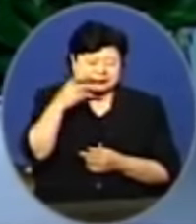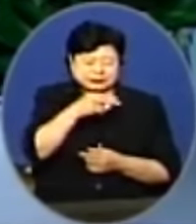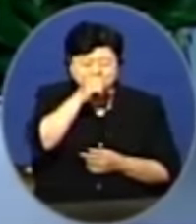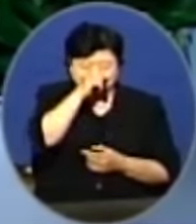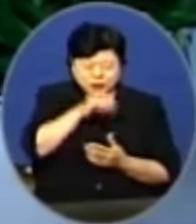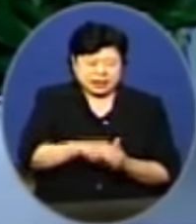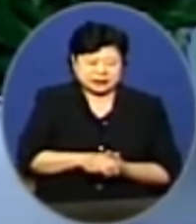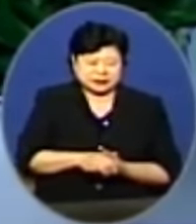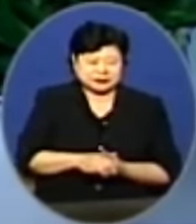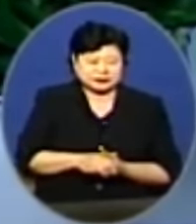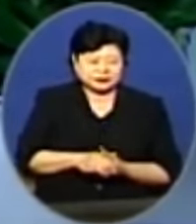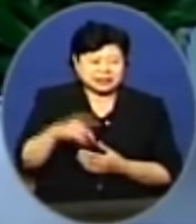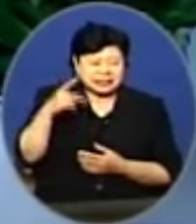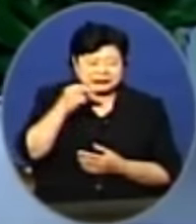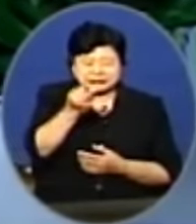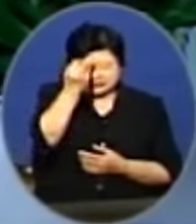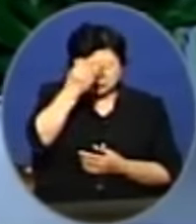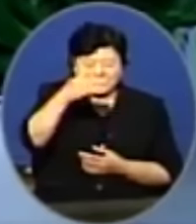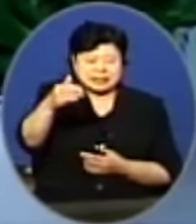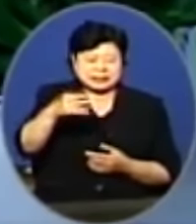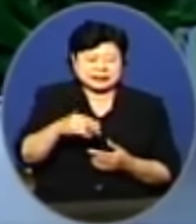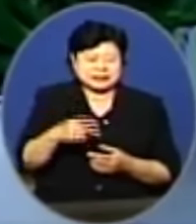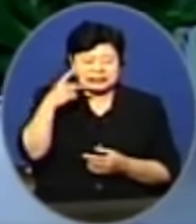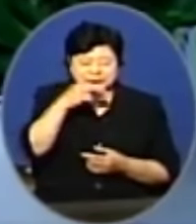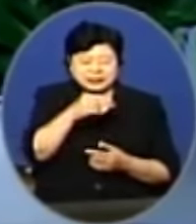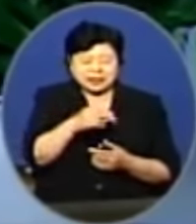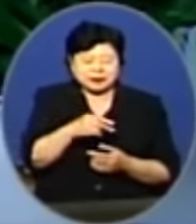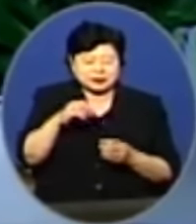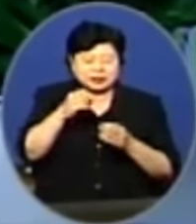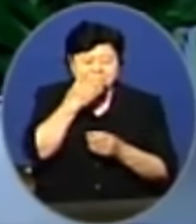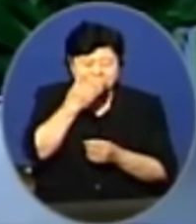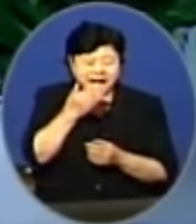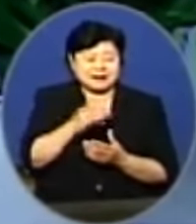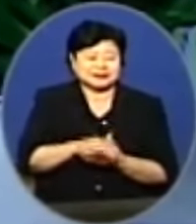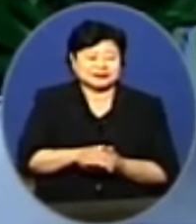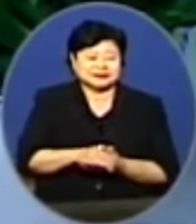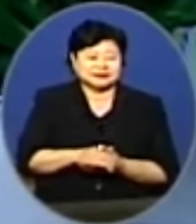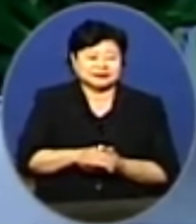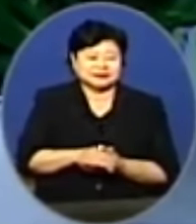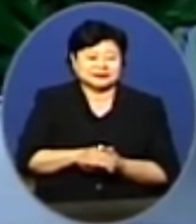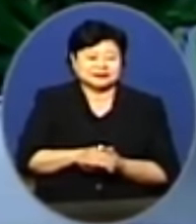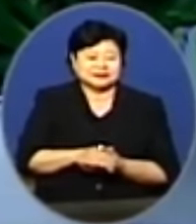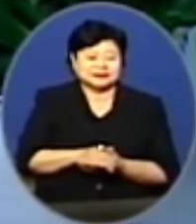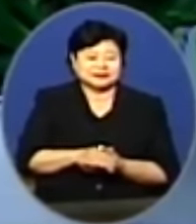좋습니다. 교회에 들어가서 금식하면 응답이 돼요. 나는